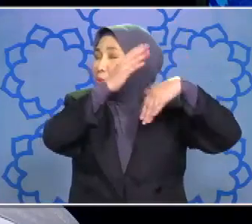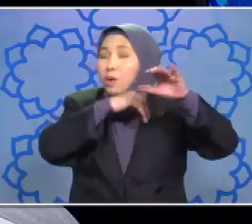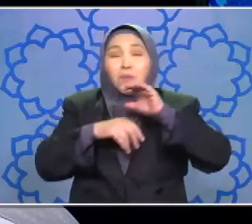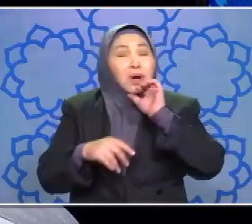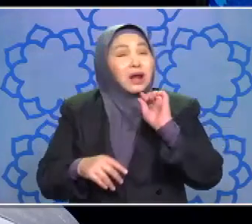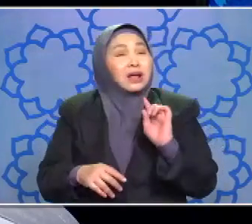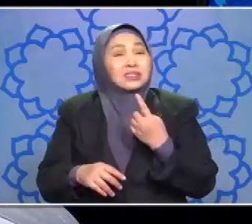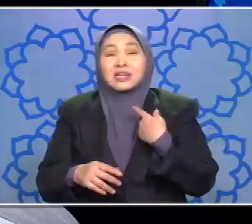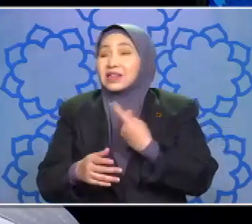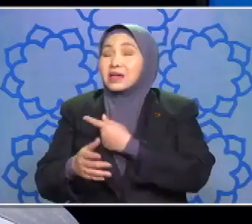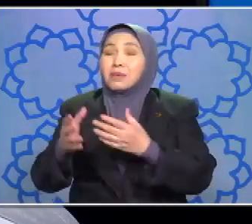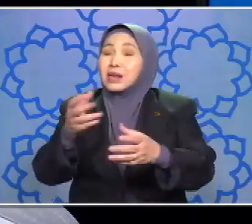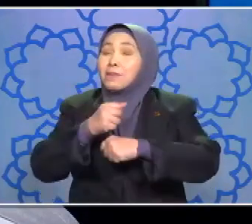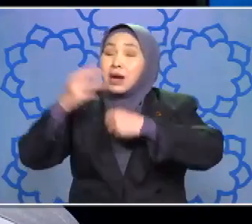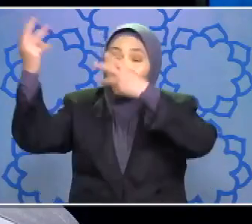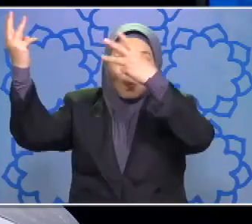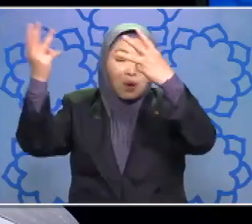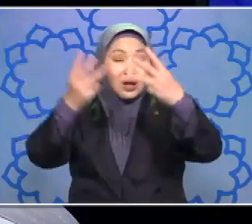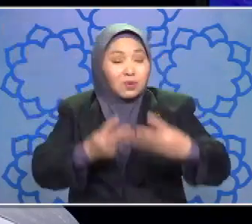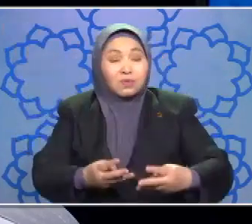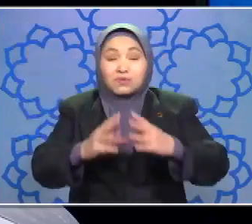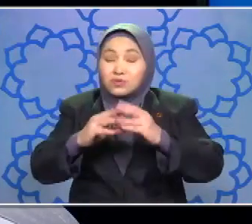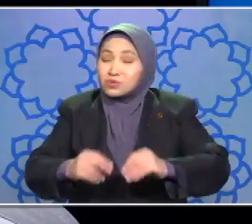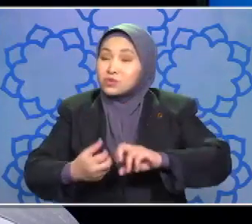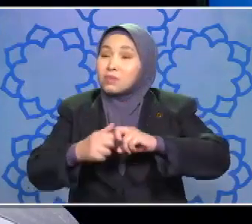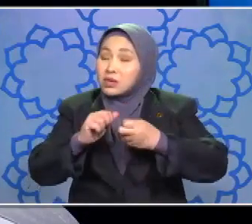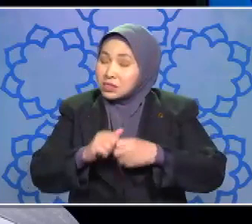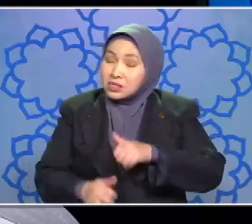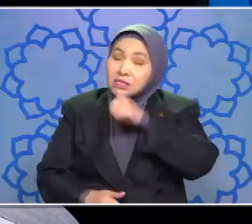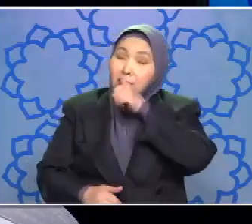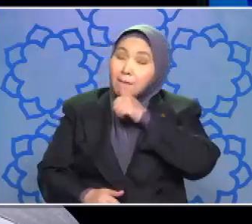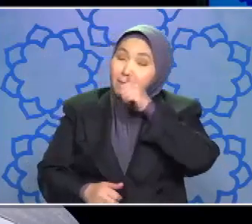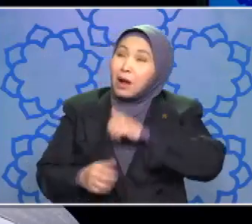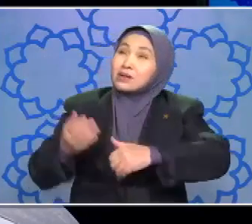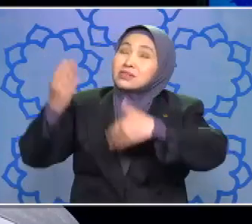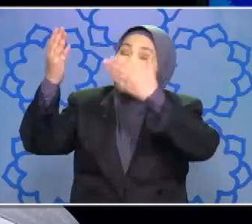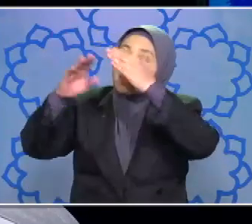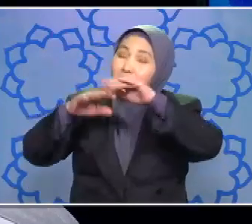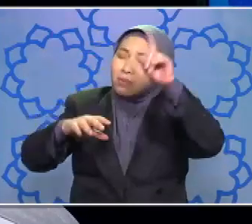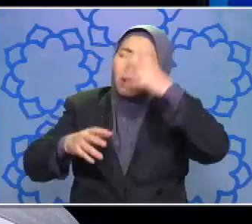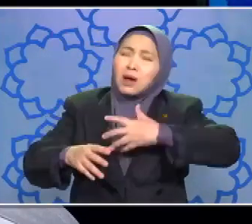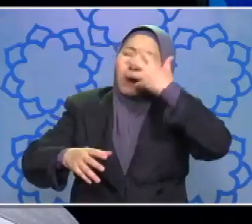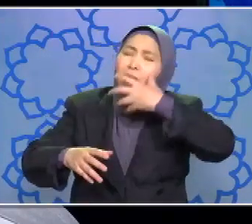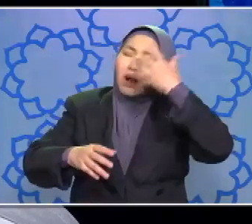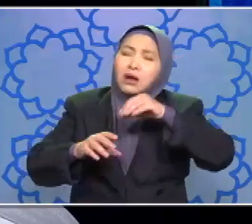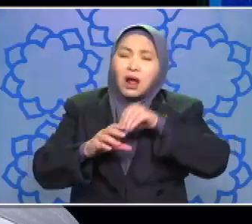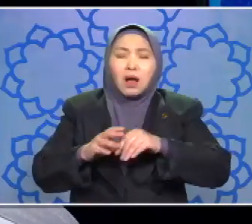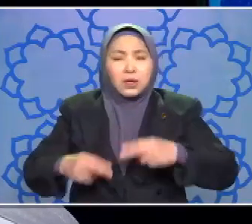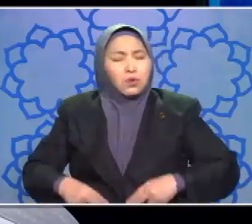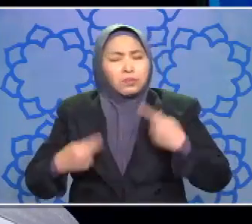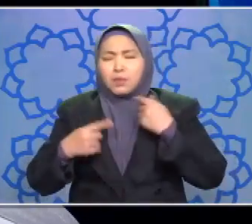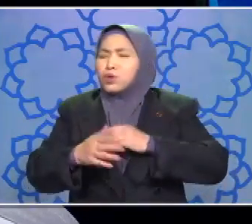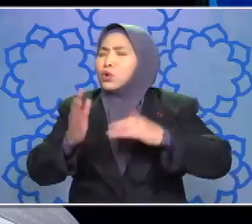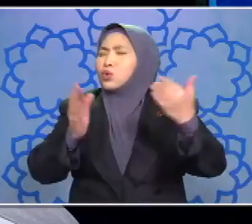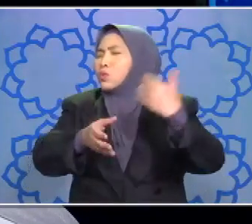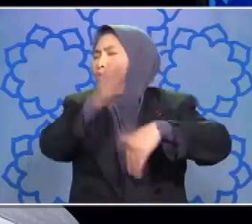sekadar kita mendapat wahyu penyelesaian masalah sabar, tawakal, marah-marah dalam hidup, tapi sebenarnya beribu-ribu